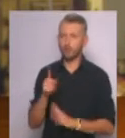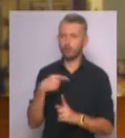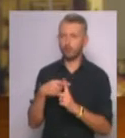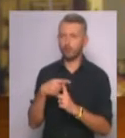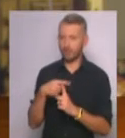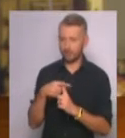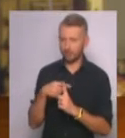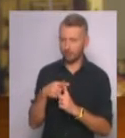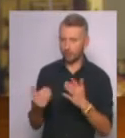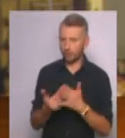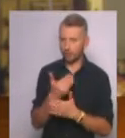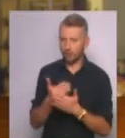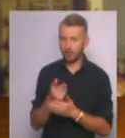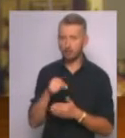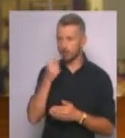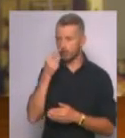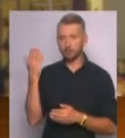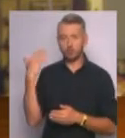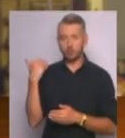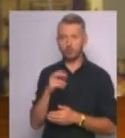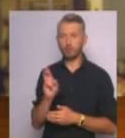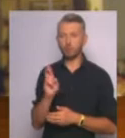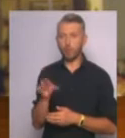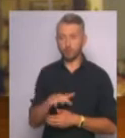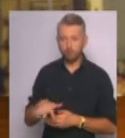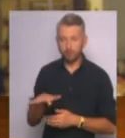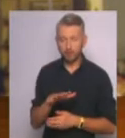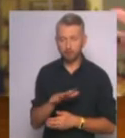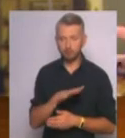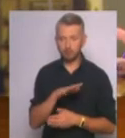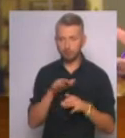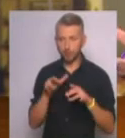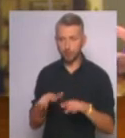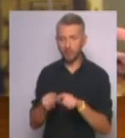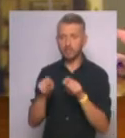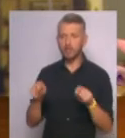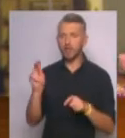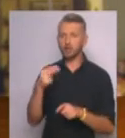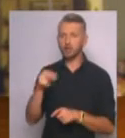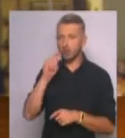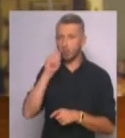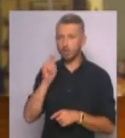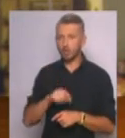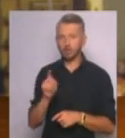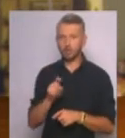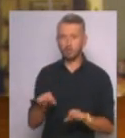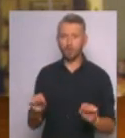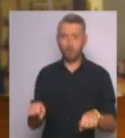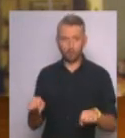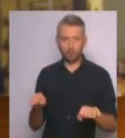позитивних новин, тому що зовсім нещодавно в Бортничах проходив відкриття чемпіонату України з